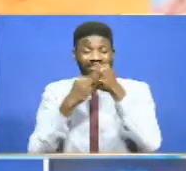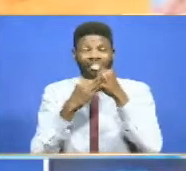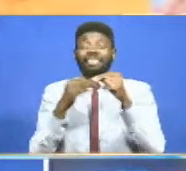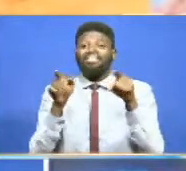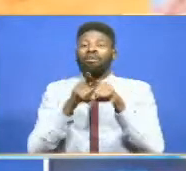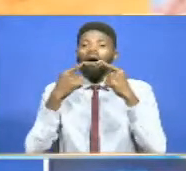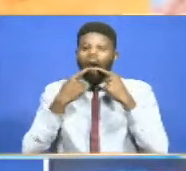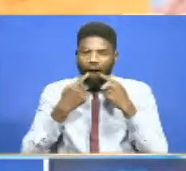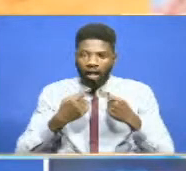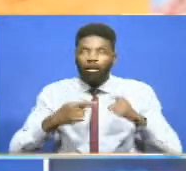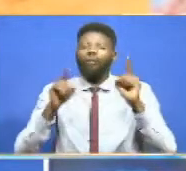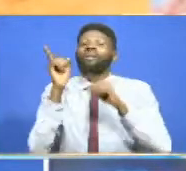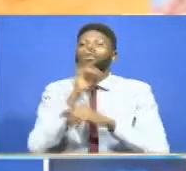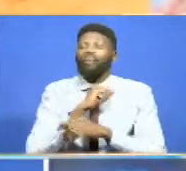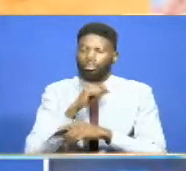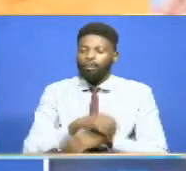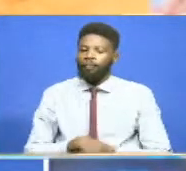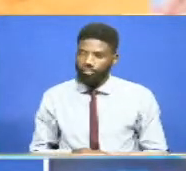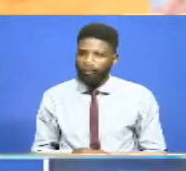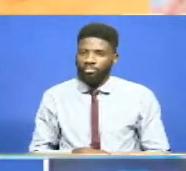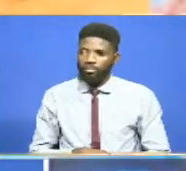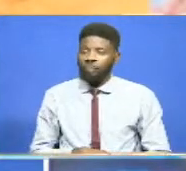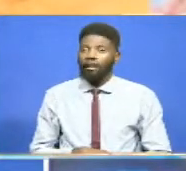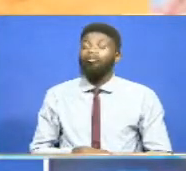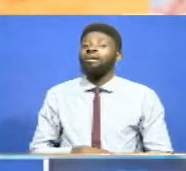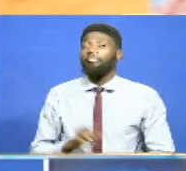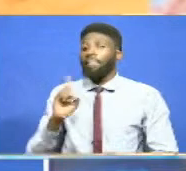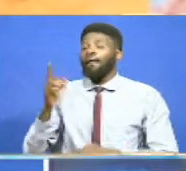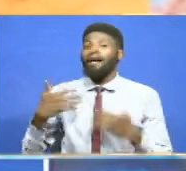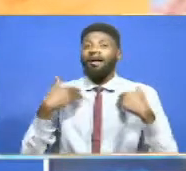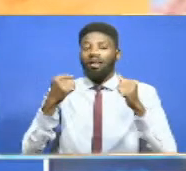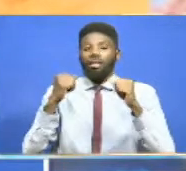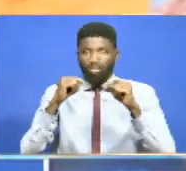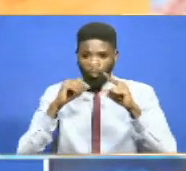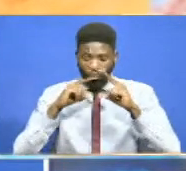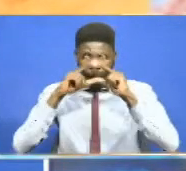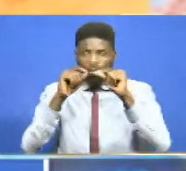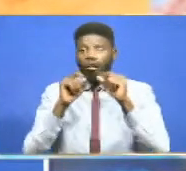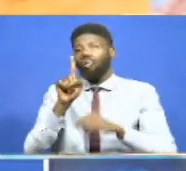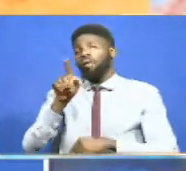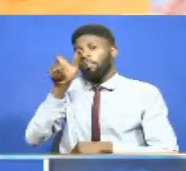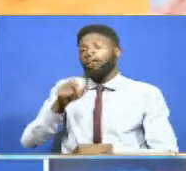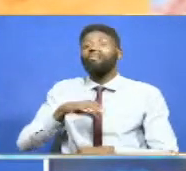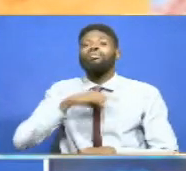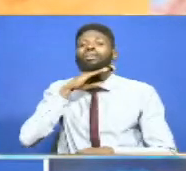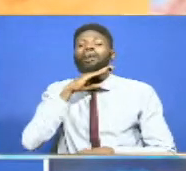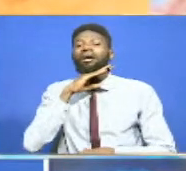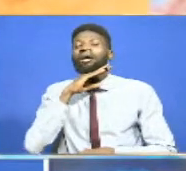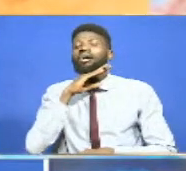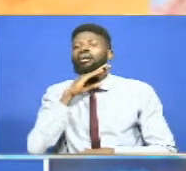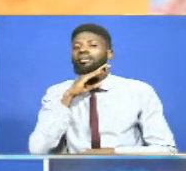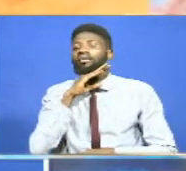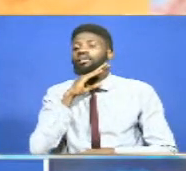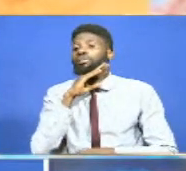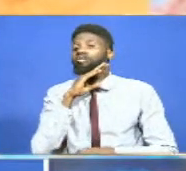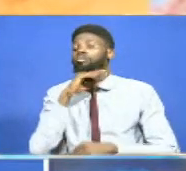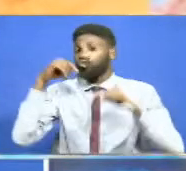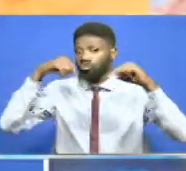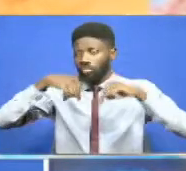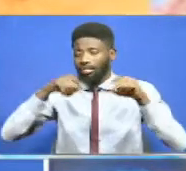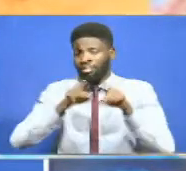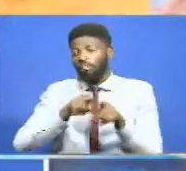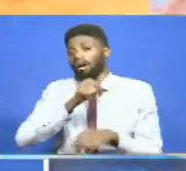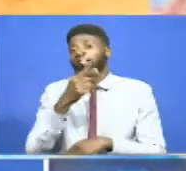kuripotiwa. Idara ya afya inasema ni mtu mmoja pekee aliyepoteza maisha yake kati ya Jumamosi na Jumapili, huku wengine wawili wakipoteza maisha yao